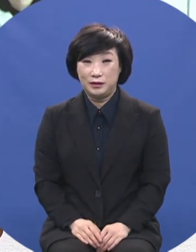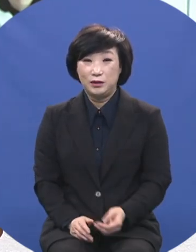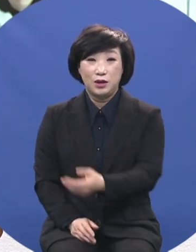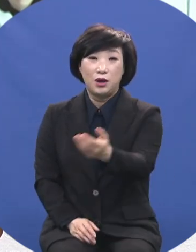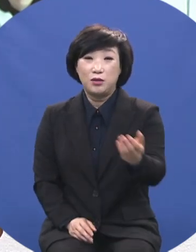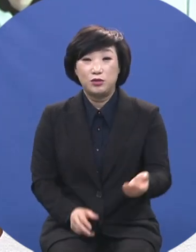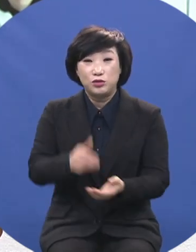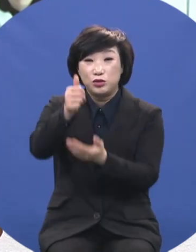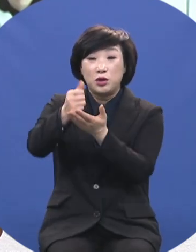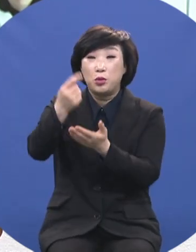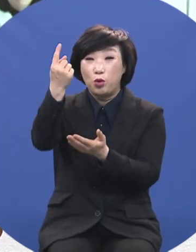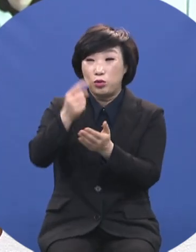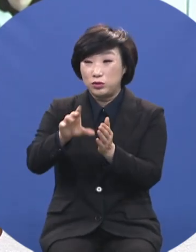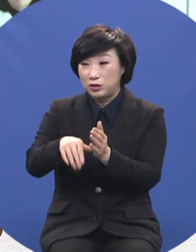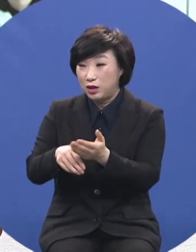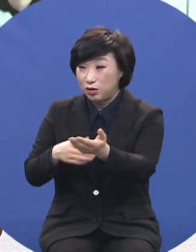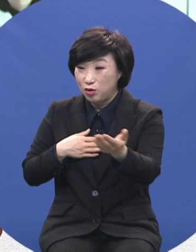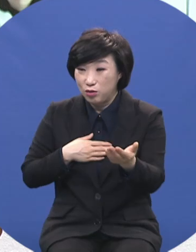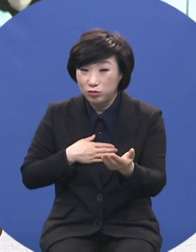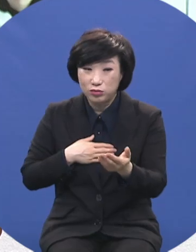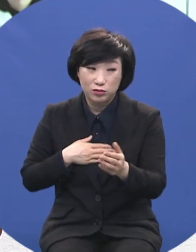당신은 주님 오시면